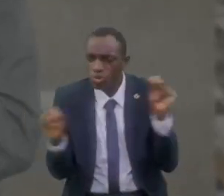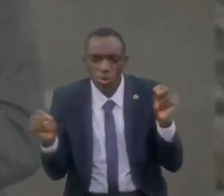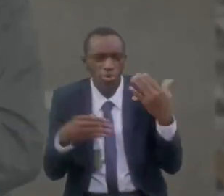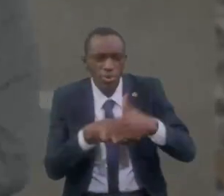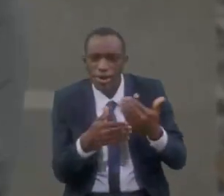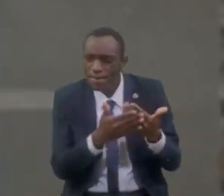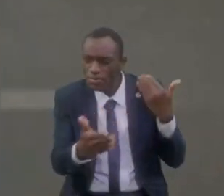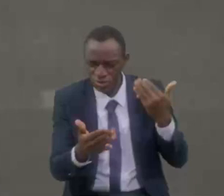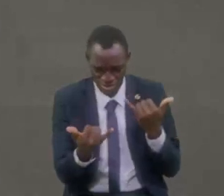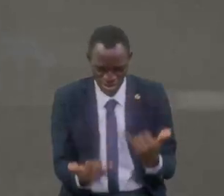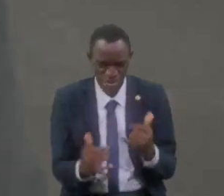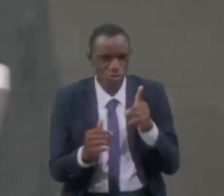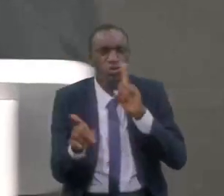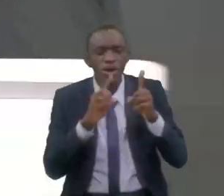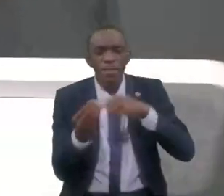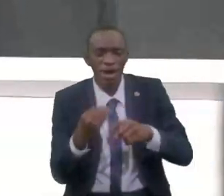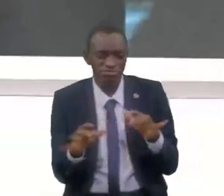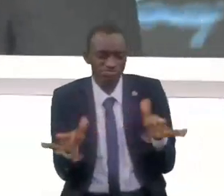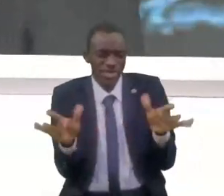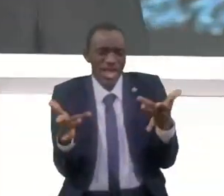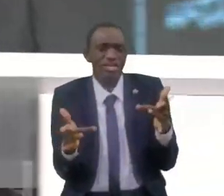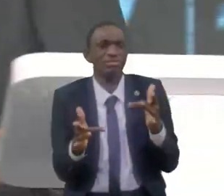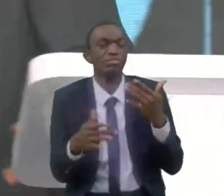de cette nourriture.